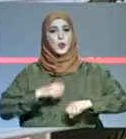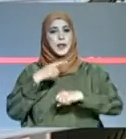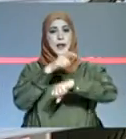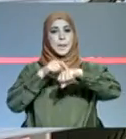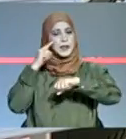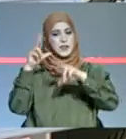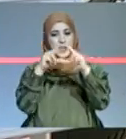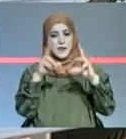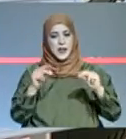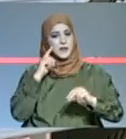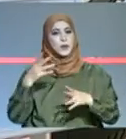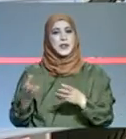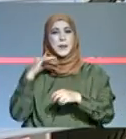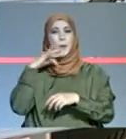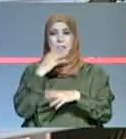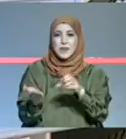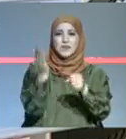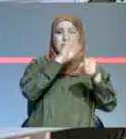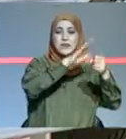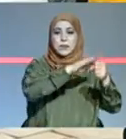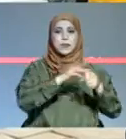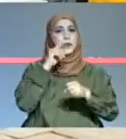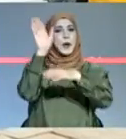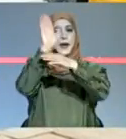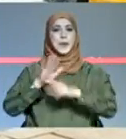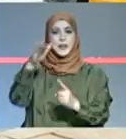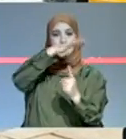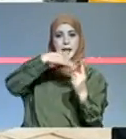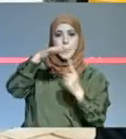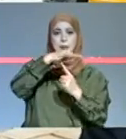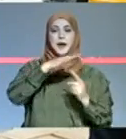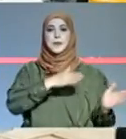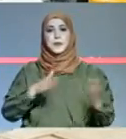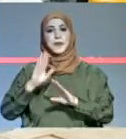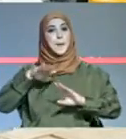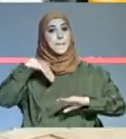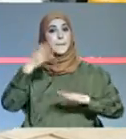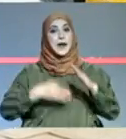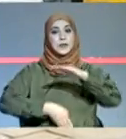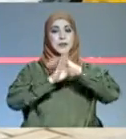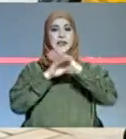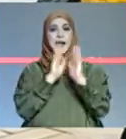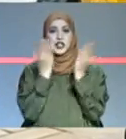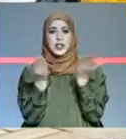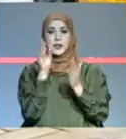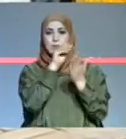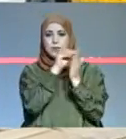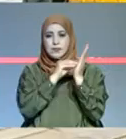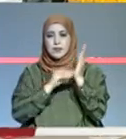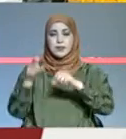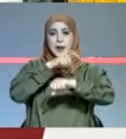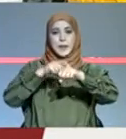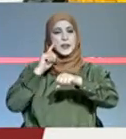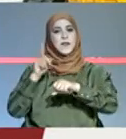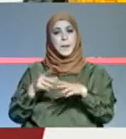التنظيف ي ورفع الفضلات والعينيه بالبيئه فيما تعرفوا بعد صدور مجله الجماعات المحليه معده بلديات